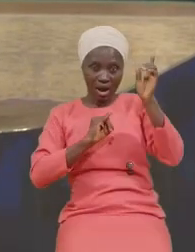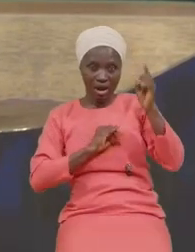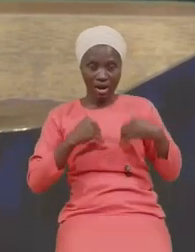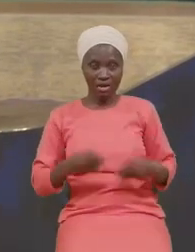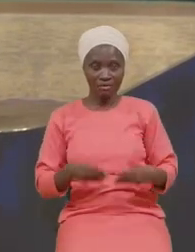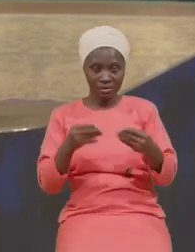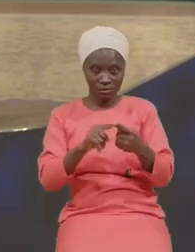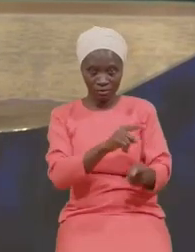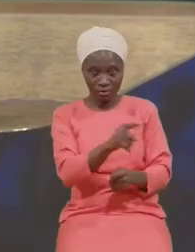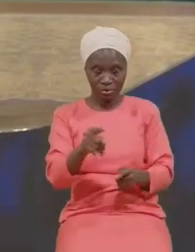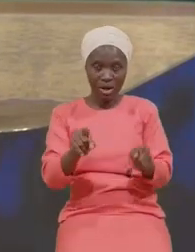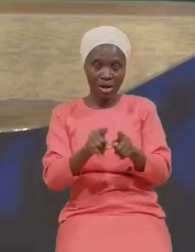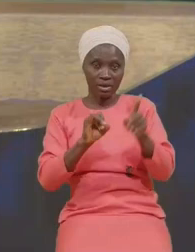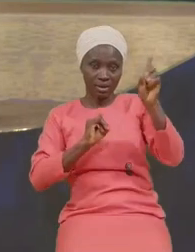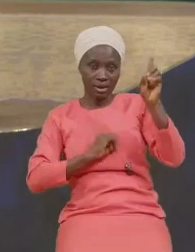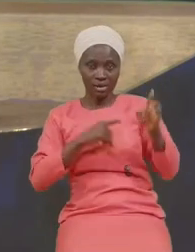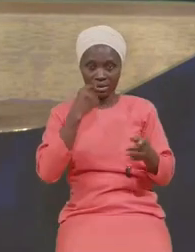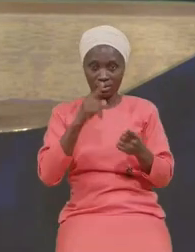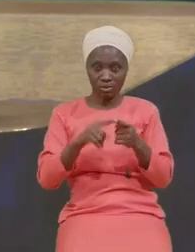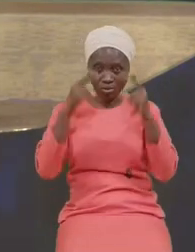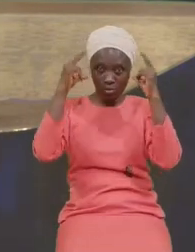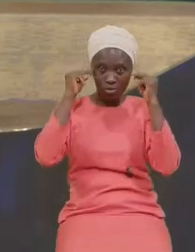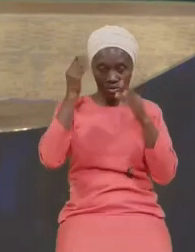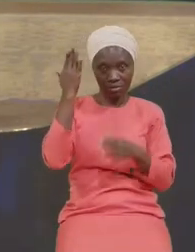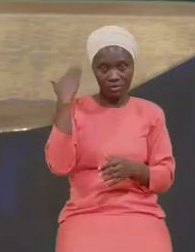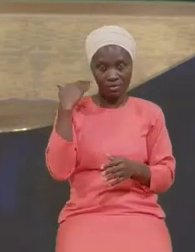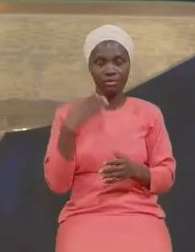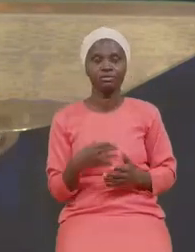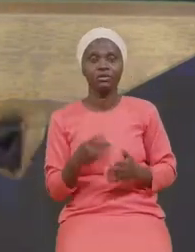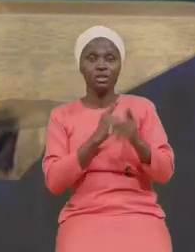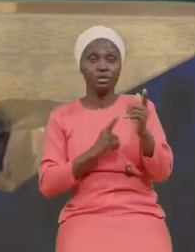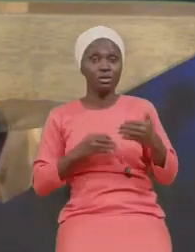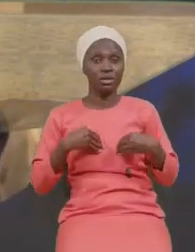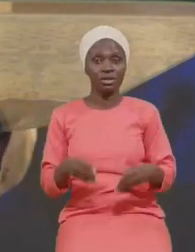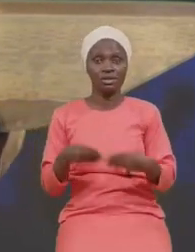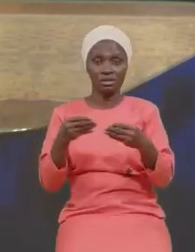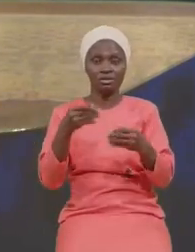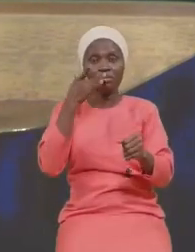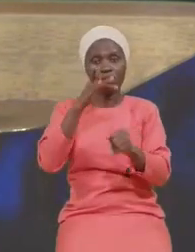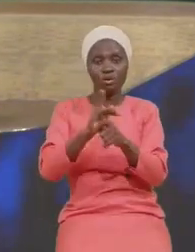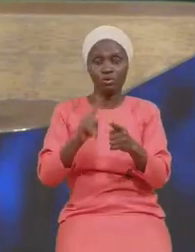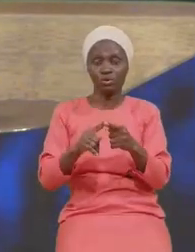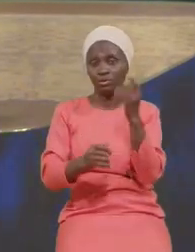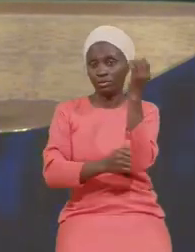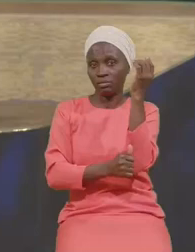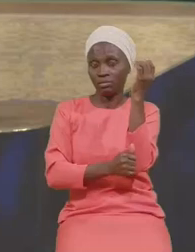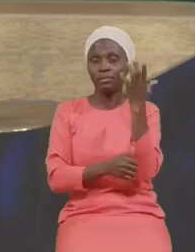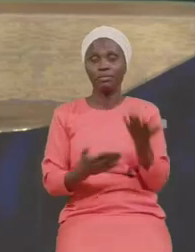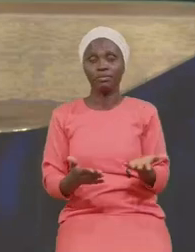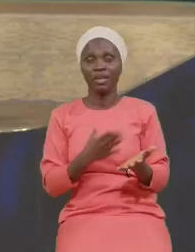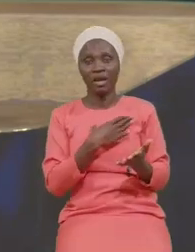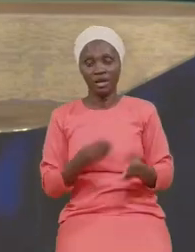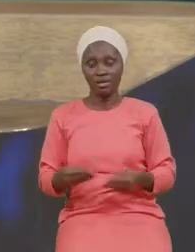comme je l'ai dit à Moïse le Seigneur a donné la promesse à Abraham et la répéter